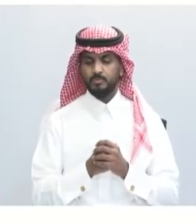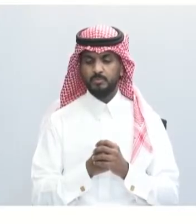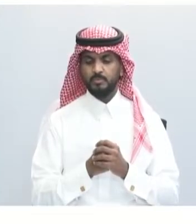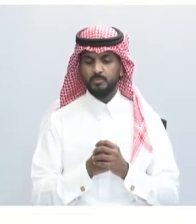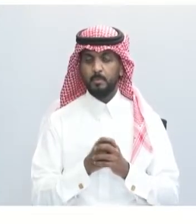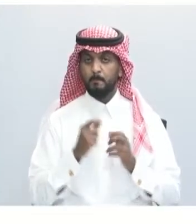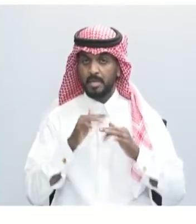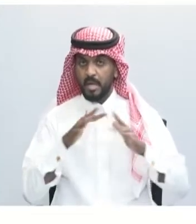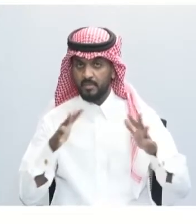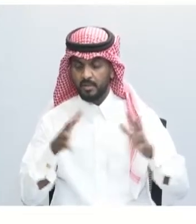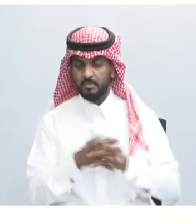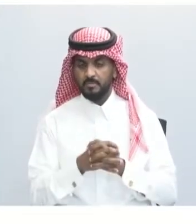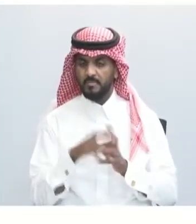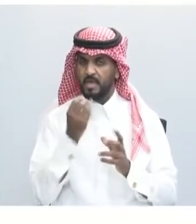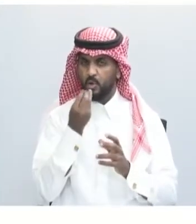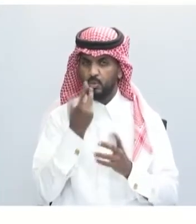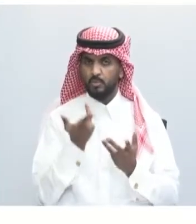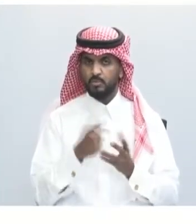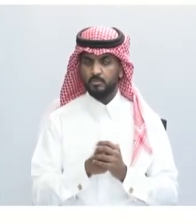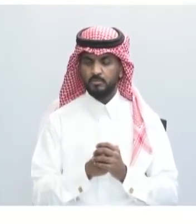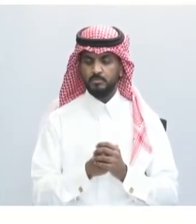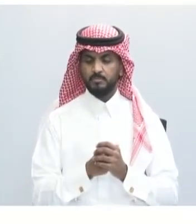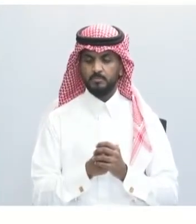بكثره ماذا يتناول